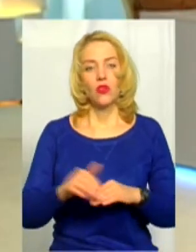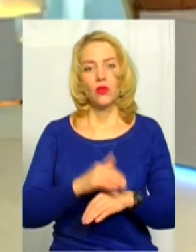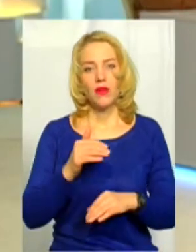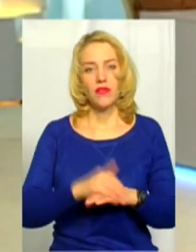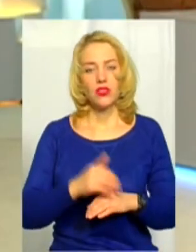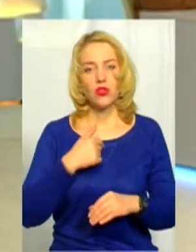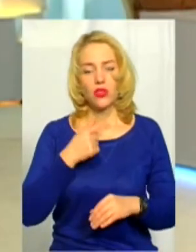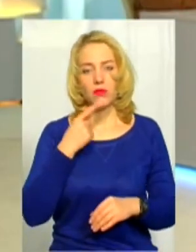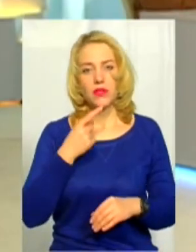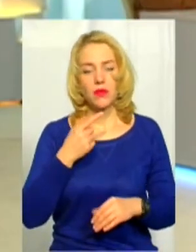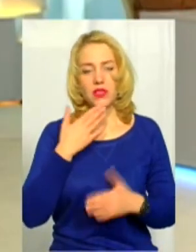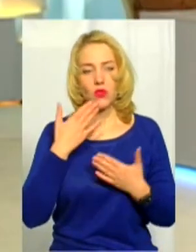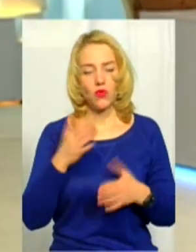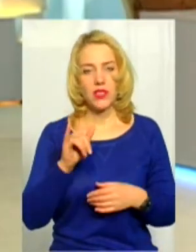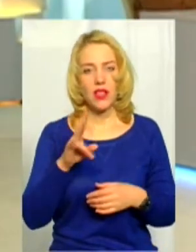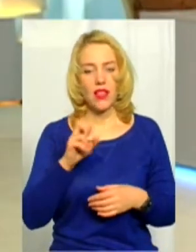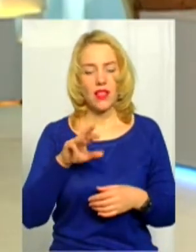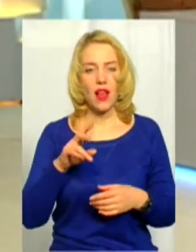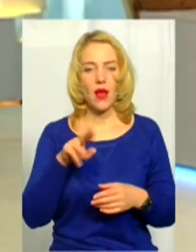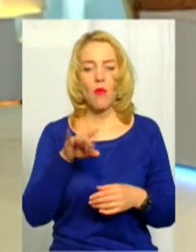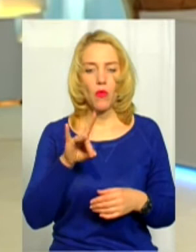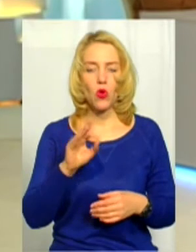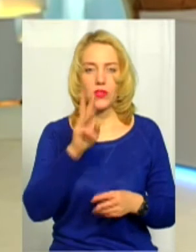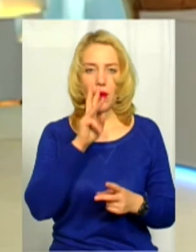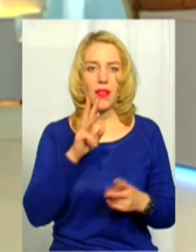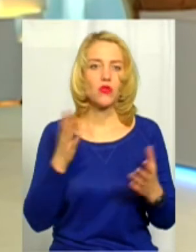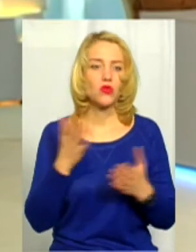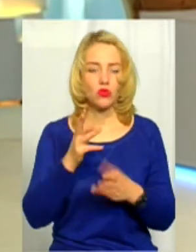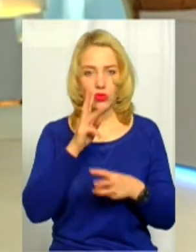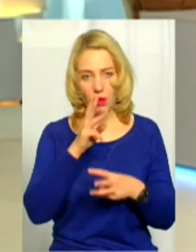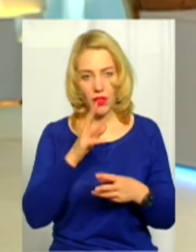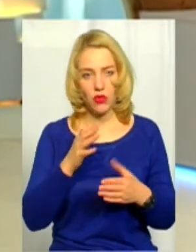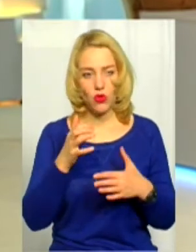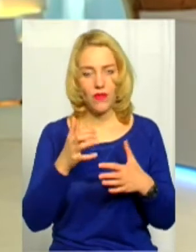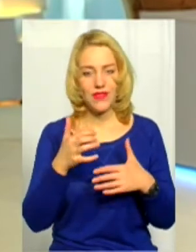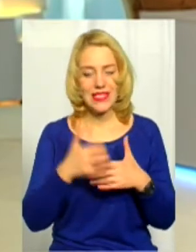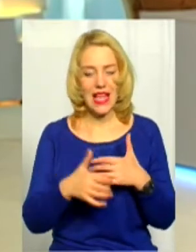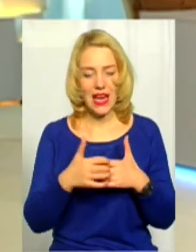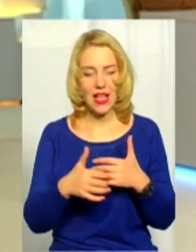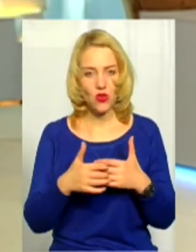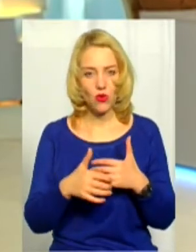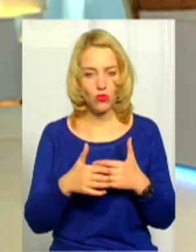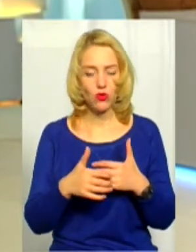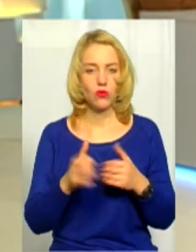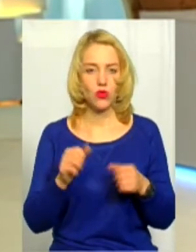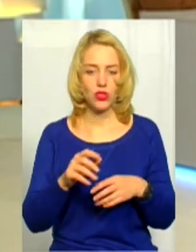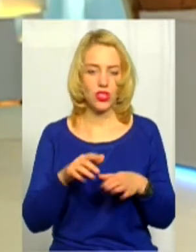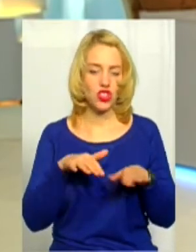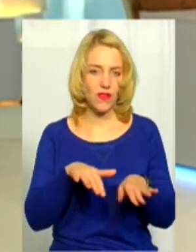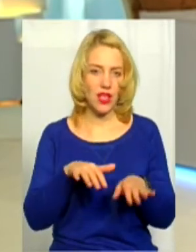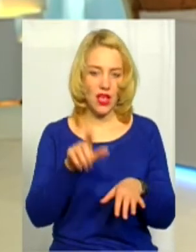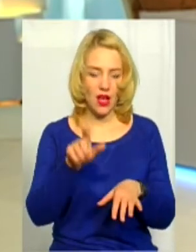спершу хотів у вас одразу запитати про зарплату. От яку зарплату в середньому швей можуть отримувати на